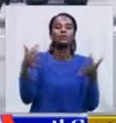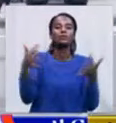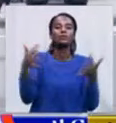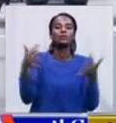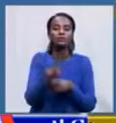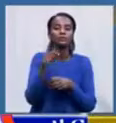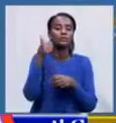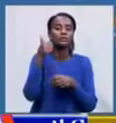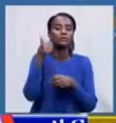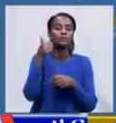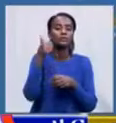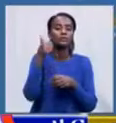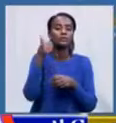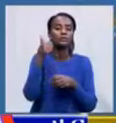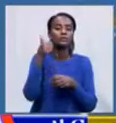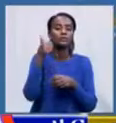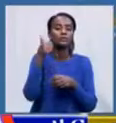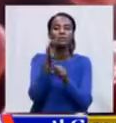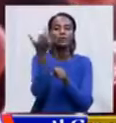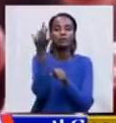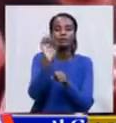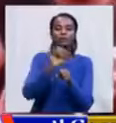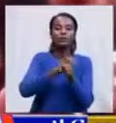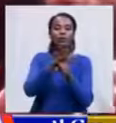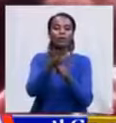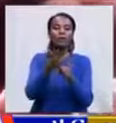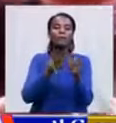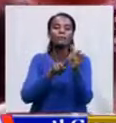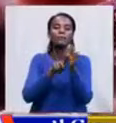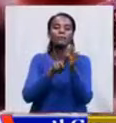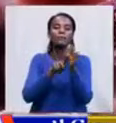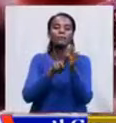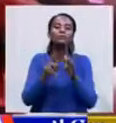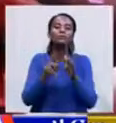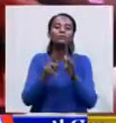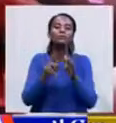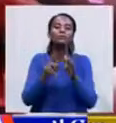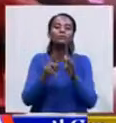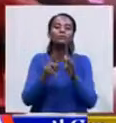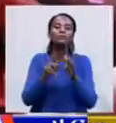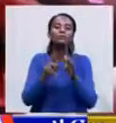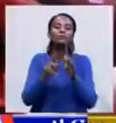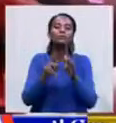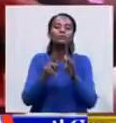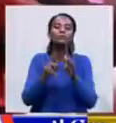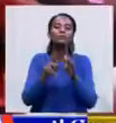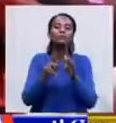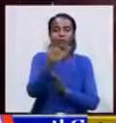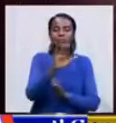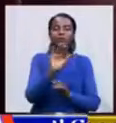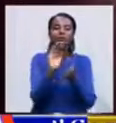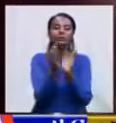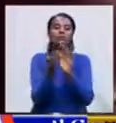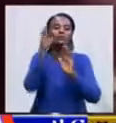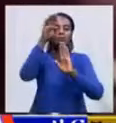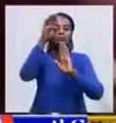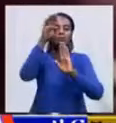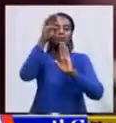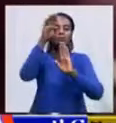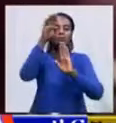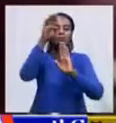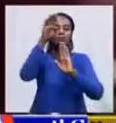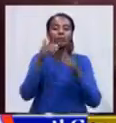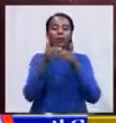ያስፈልጋል። ሴቶችና ህጻናት ለኮቪድ-19 የኮሮና ቫይረስ በስፋት ተጋላጭ ናቸው። ተጋላጭነታቸውን ደግሞ ለመቀነስ ሴት